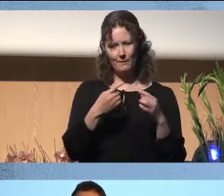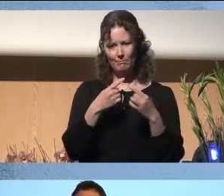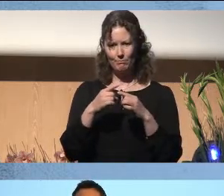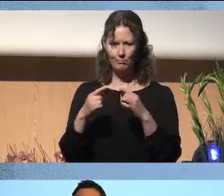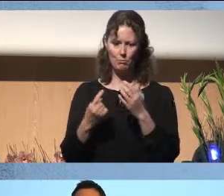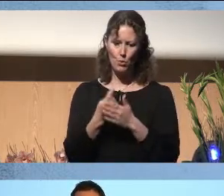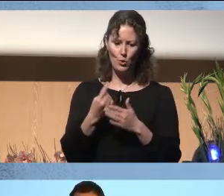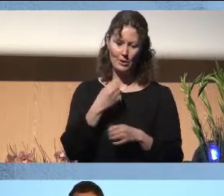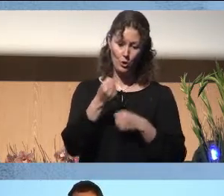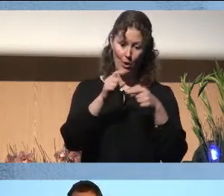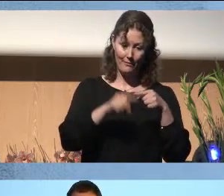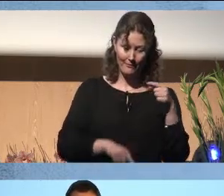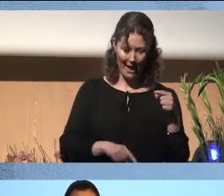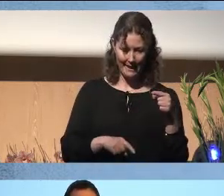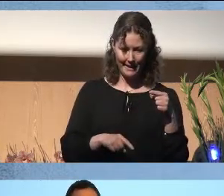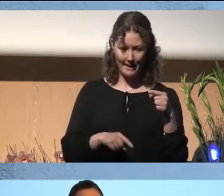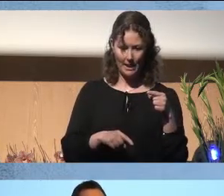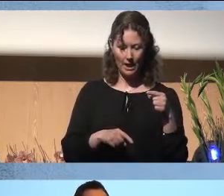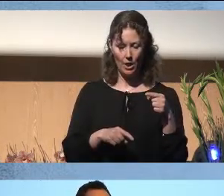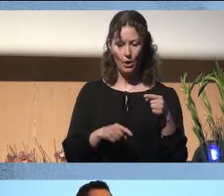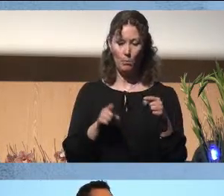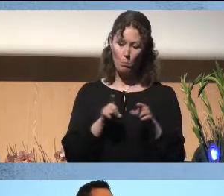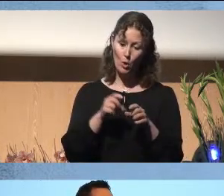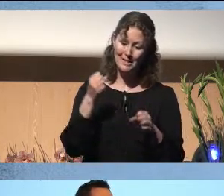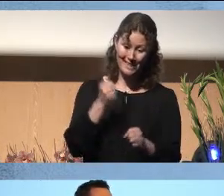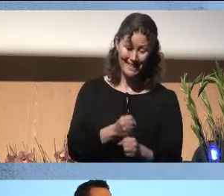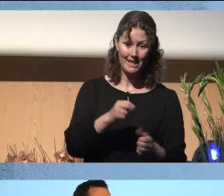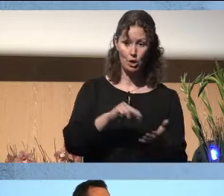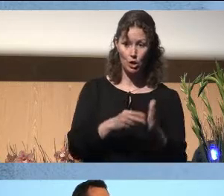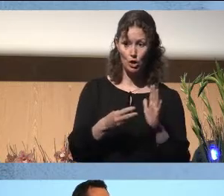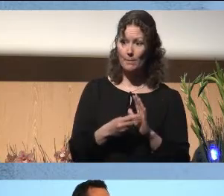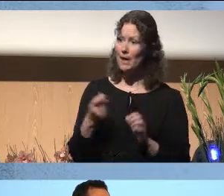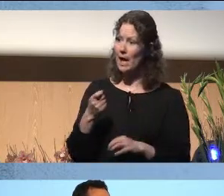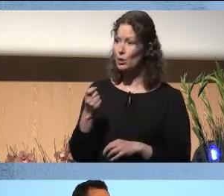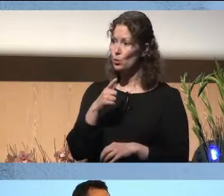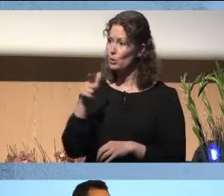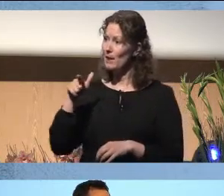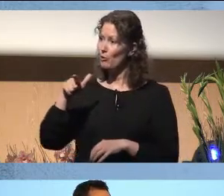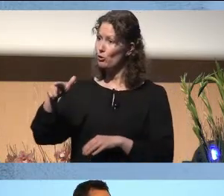fel. Ofantligt säkra system. Är det någon här inne som är flygrädd?